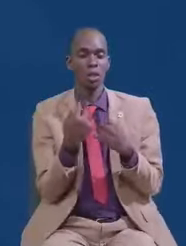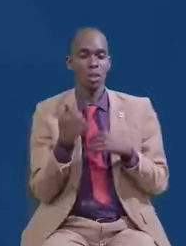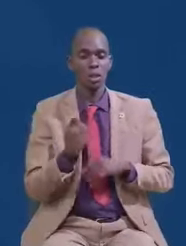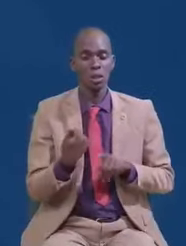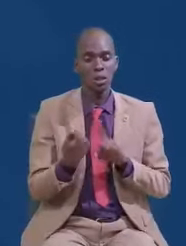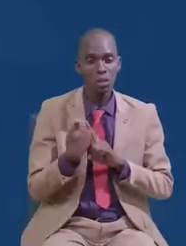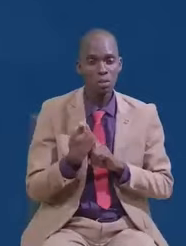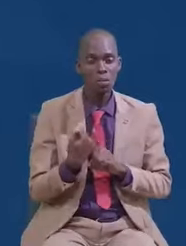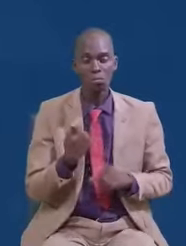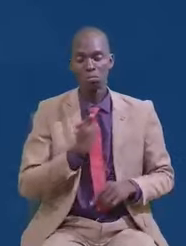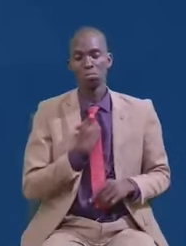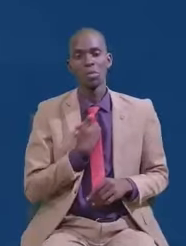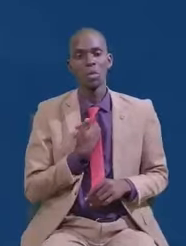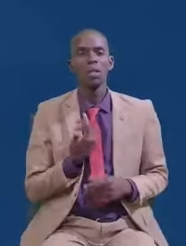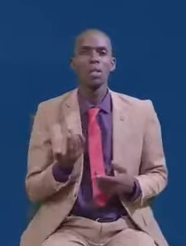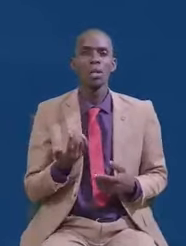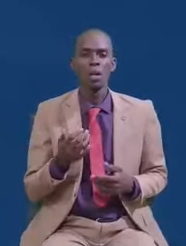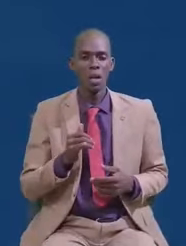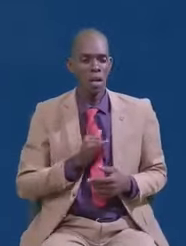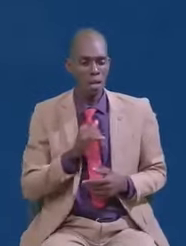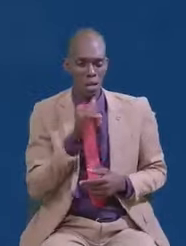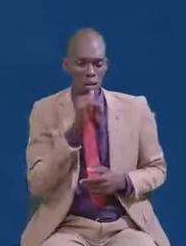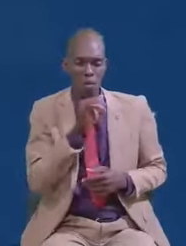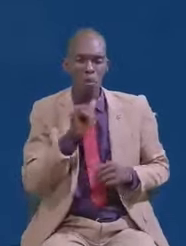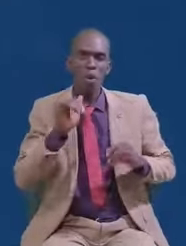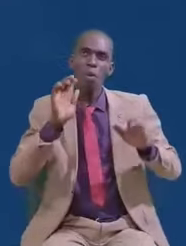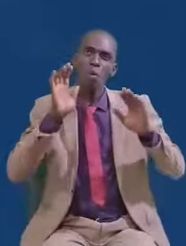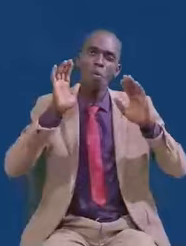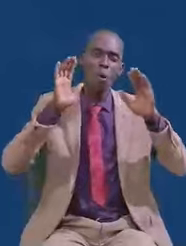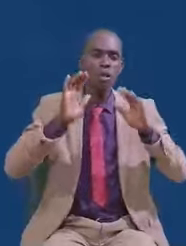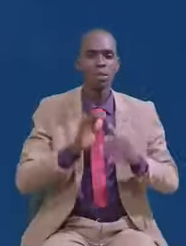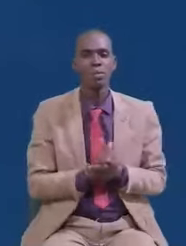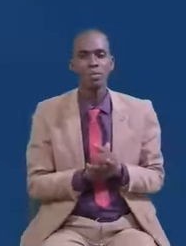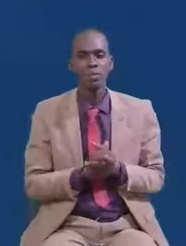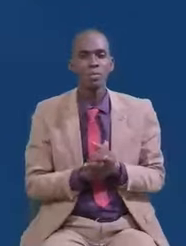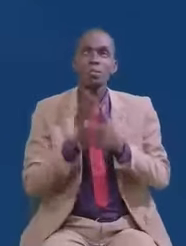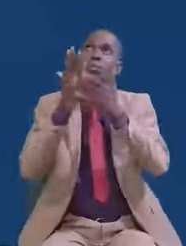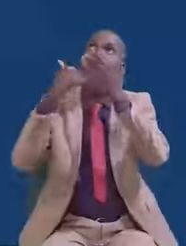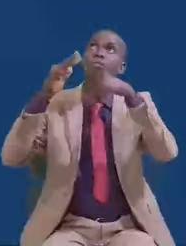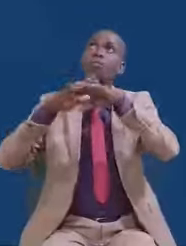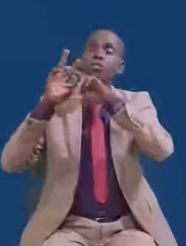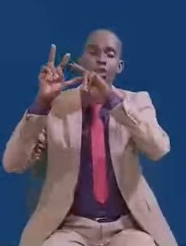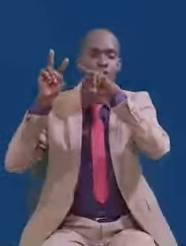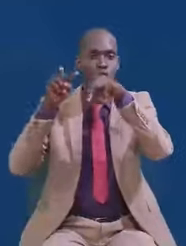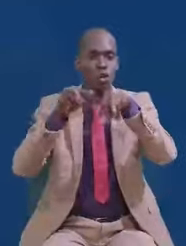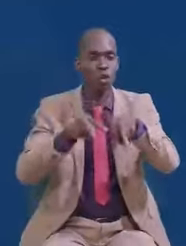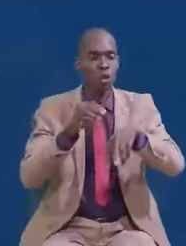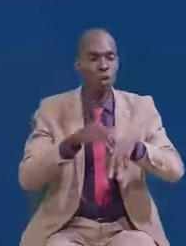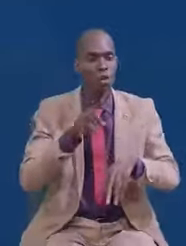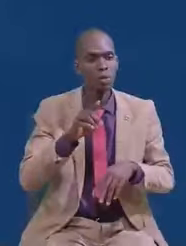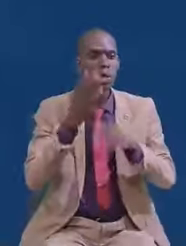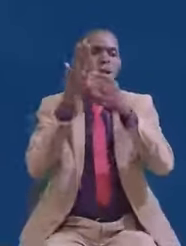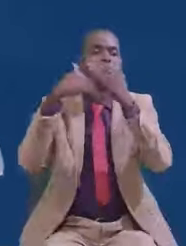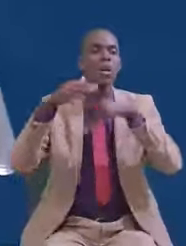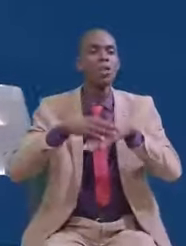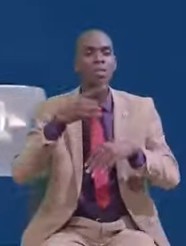vous pourrez dire que je suis vraiment une personne merveilleuse. Le ciel vous regarde. Le ciel dit,